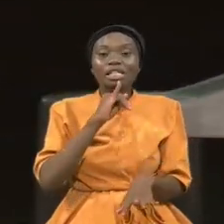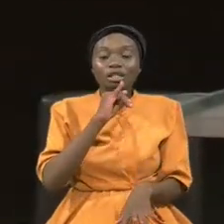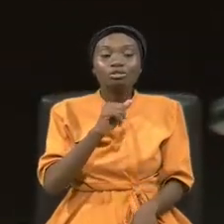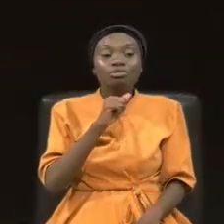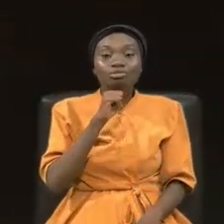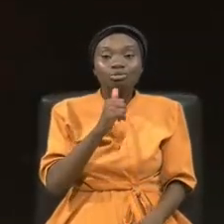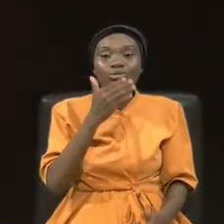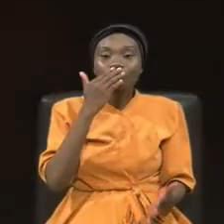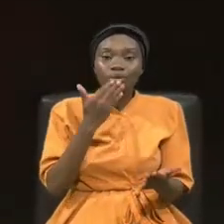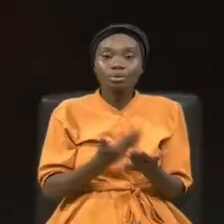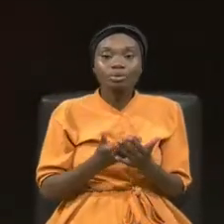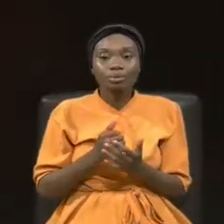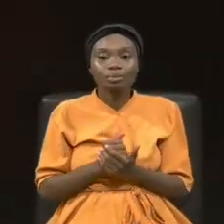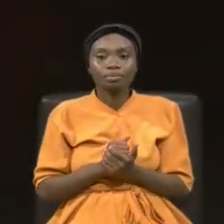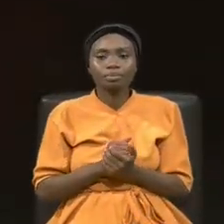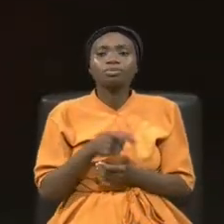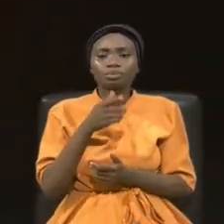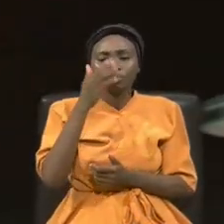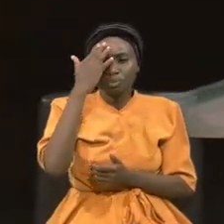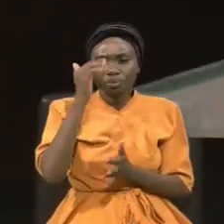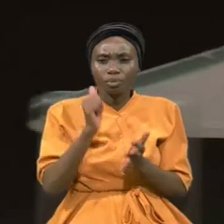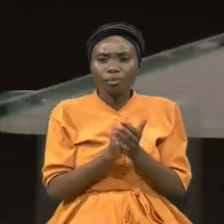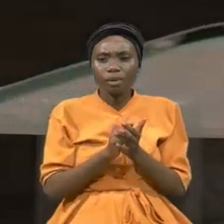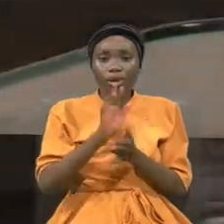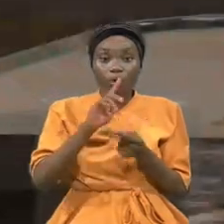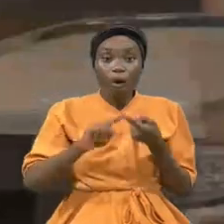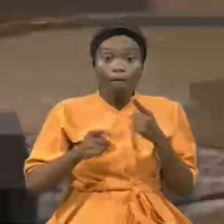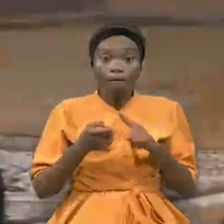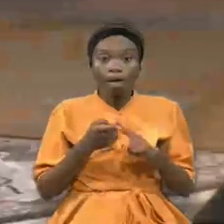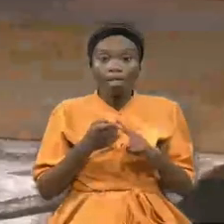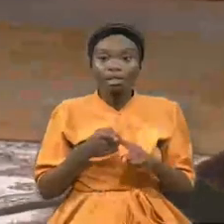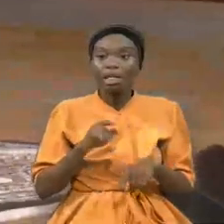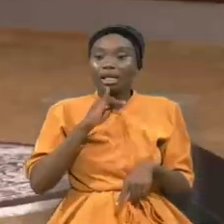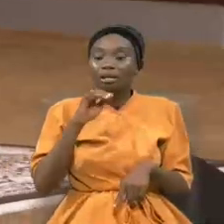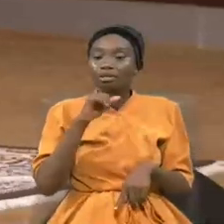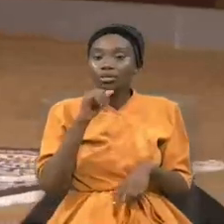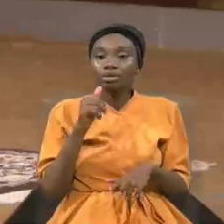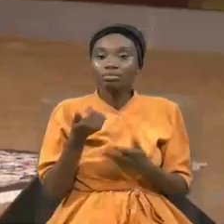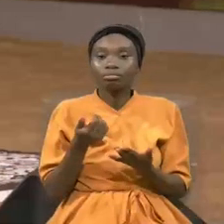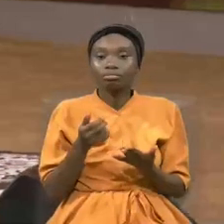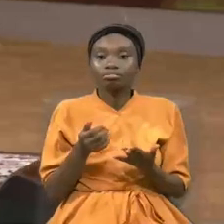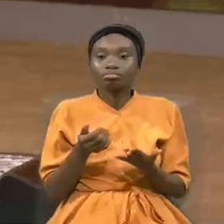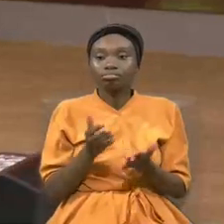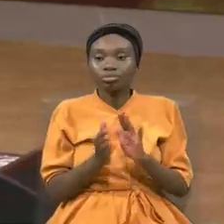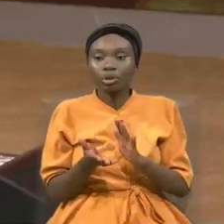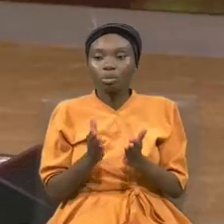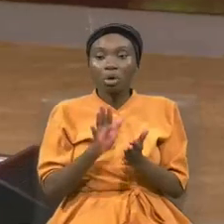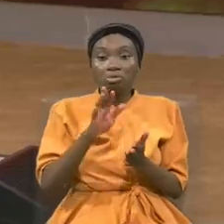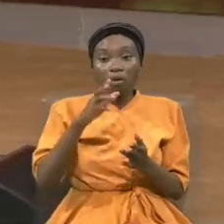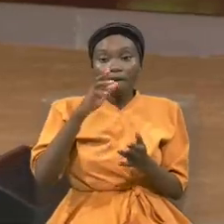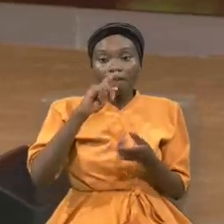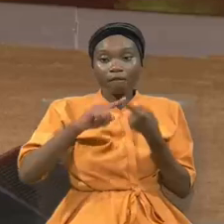aux personnes. Vous savez que votre ami n'est pas stable, votre